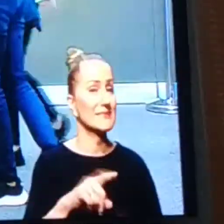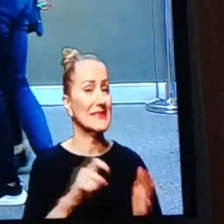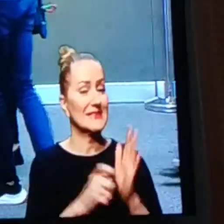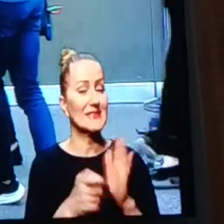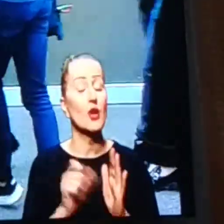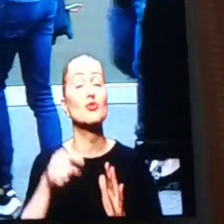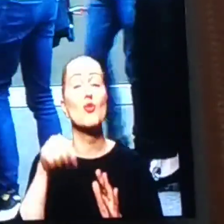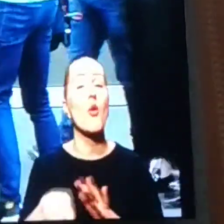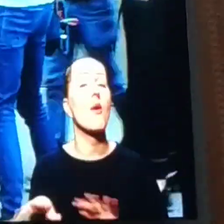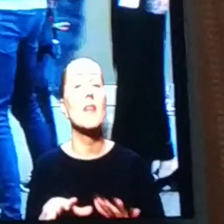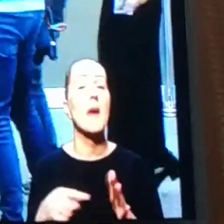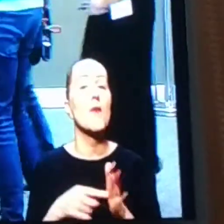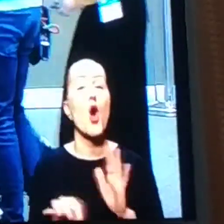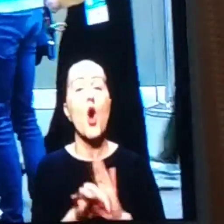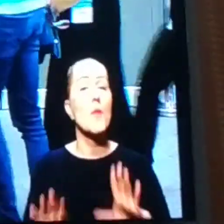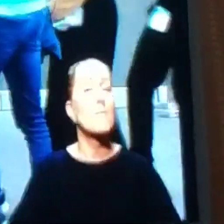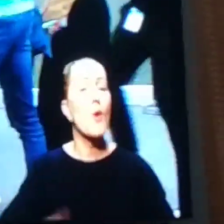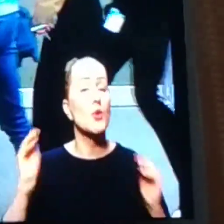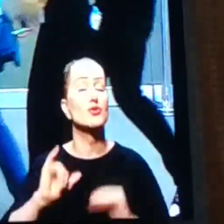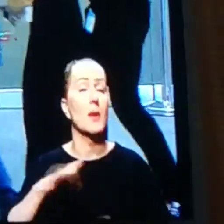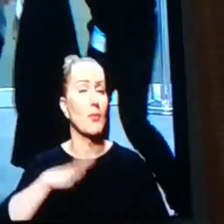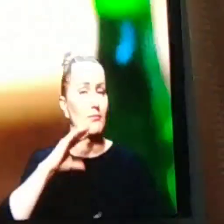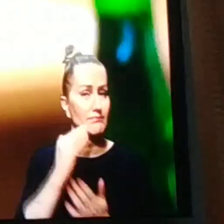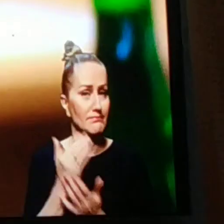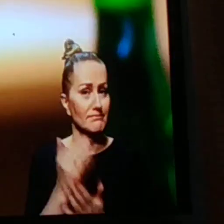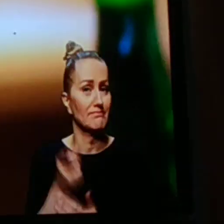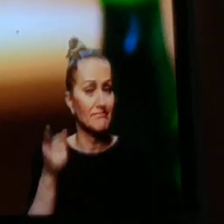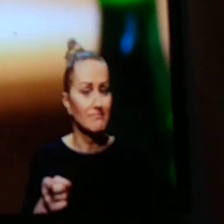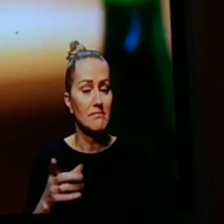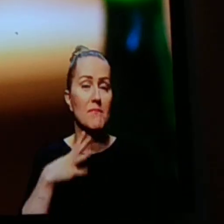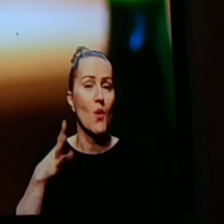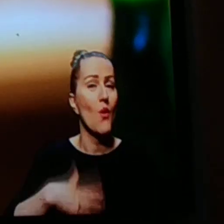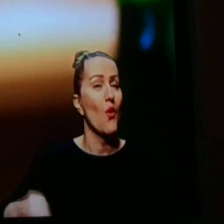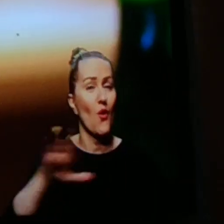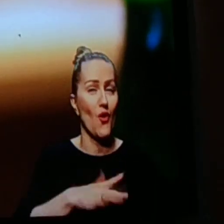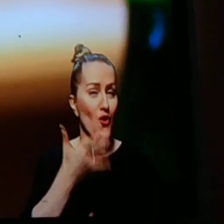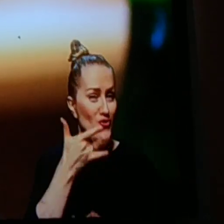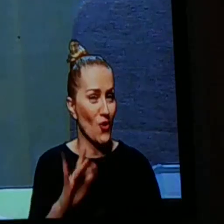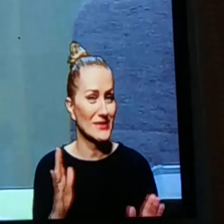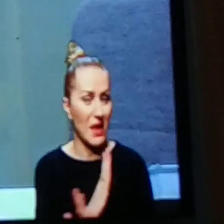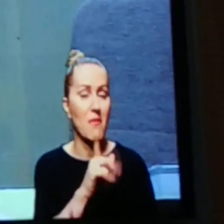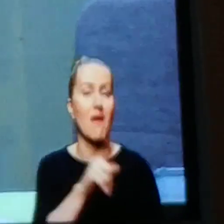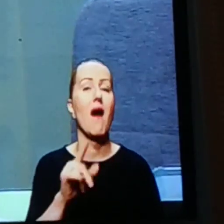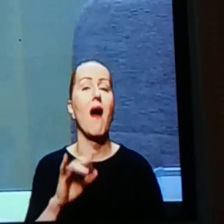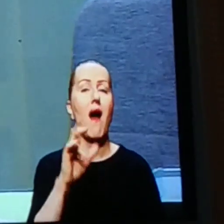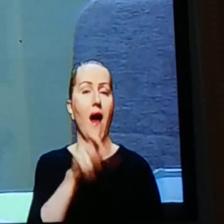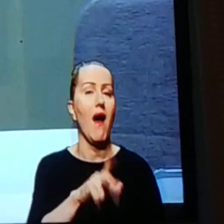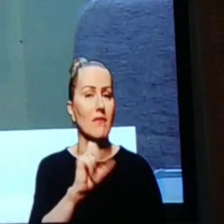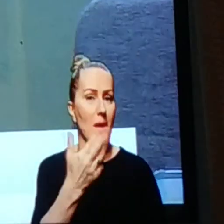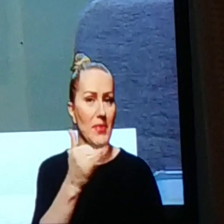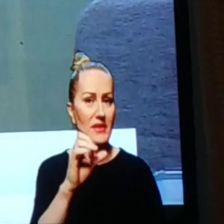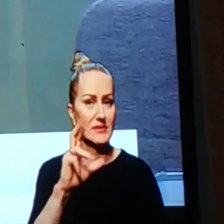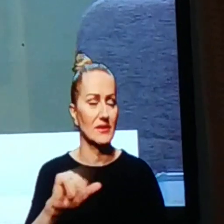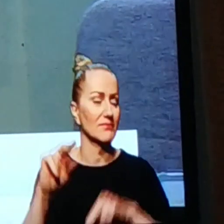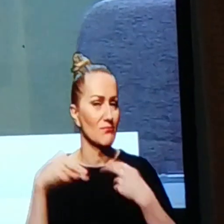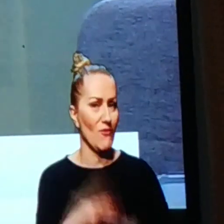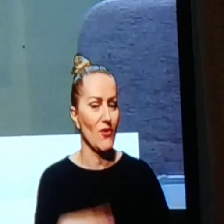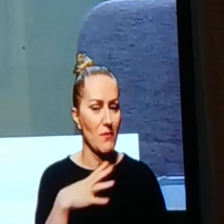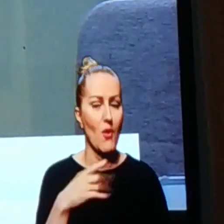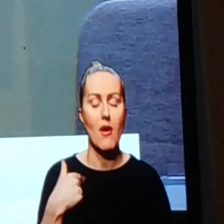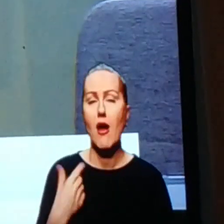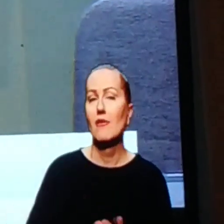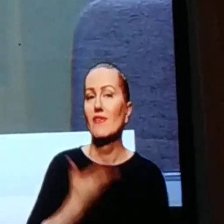od początku składania zeznań przez byłego szefa MSWiA było gorąco, Kamiński wrócił. Składam wniosek formalny o